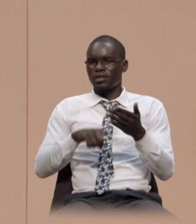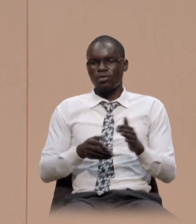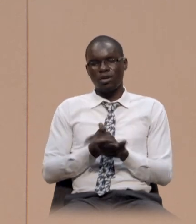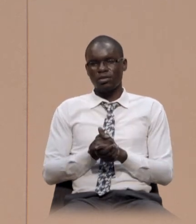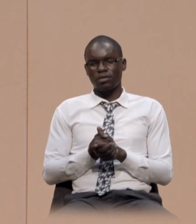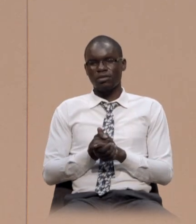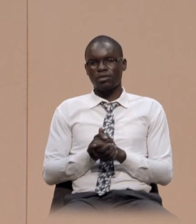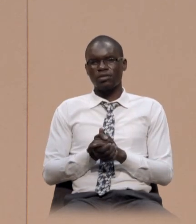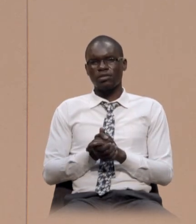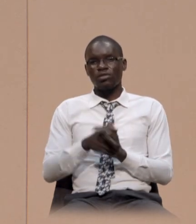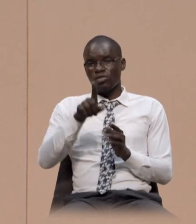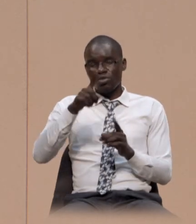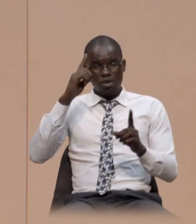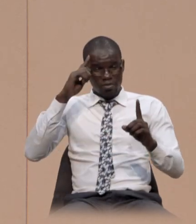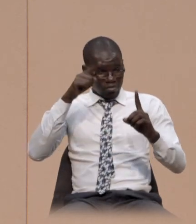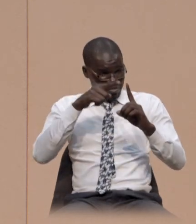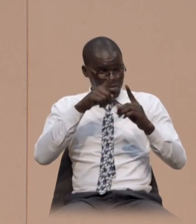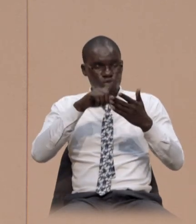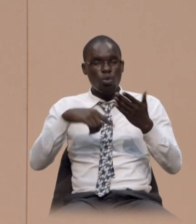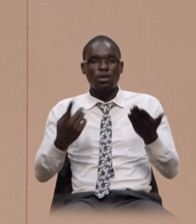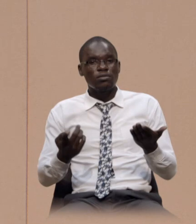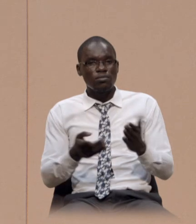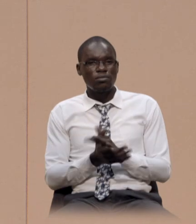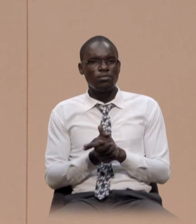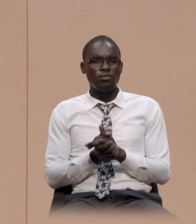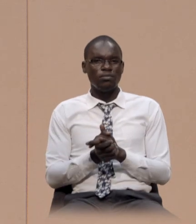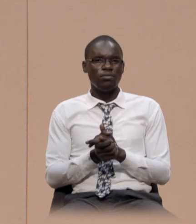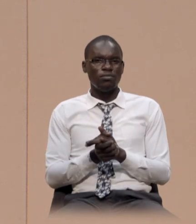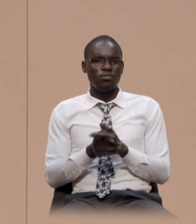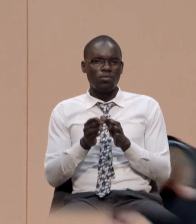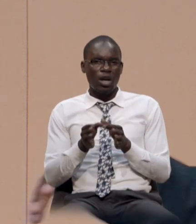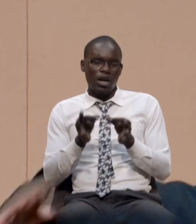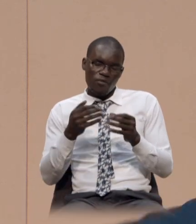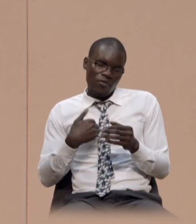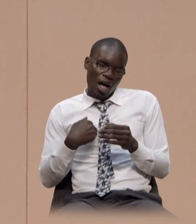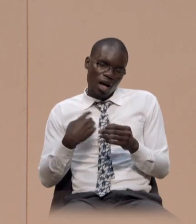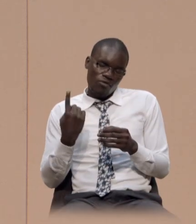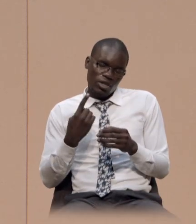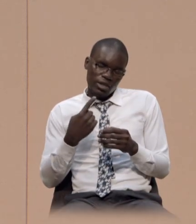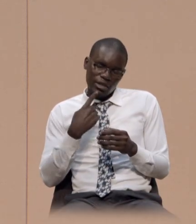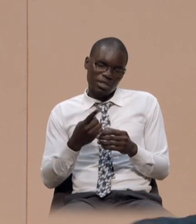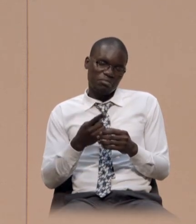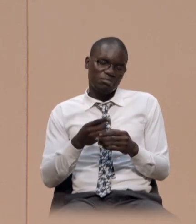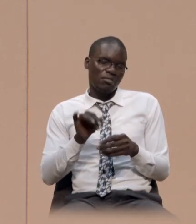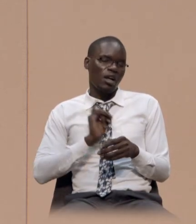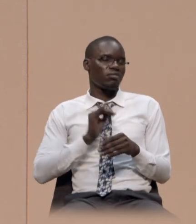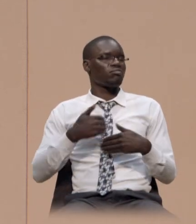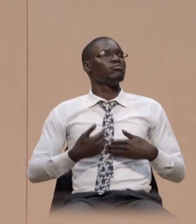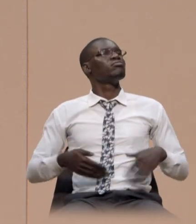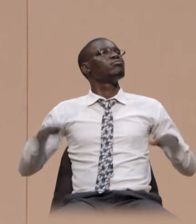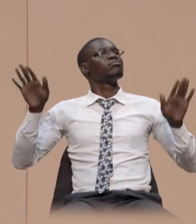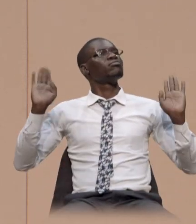iko namna gani? Objectives yako iko namna gani? Na kimi kama wewe umejitupa tu chini na kusema mimi